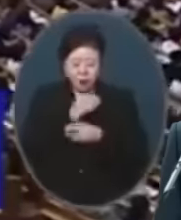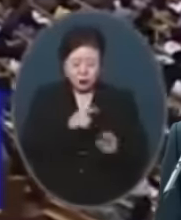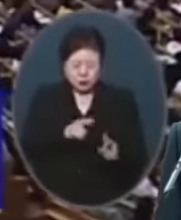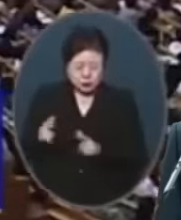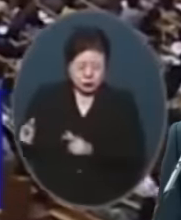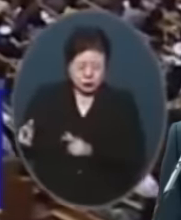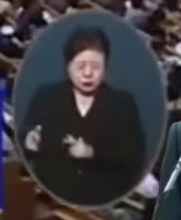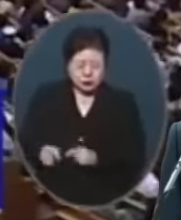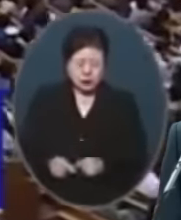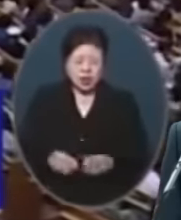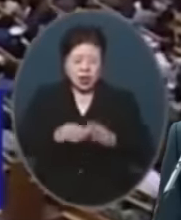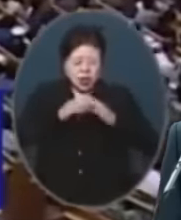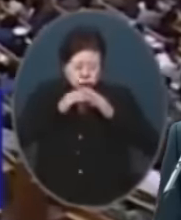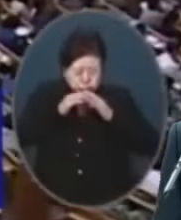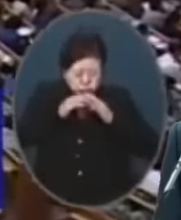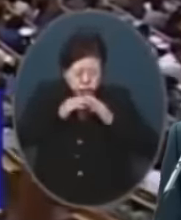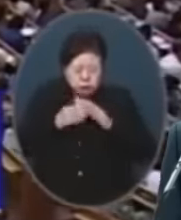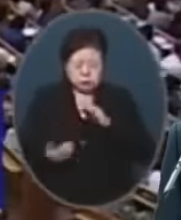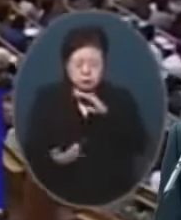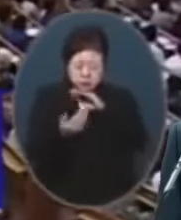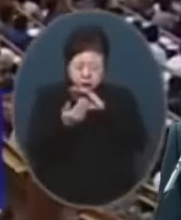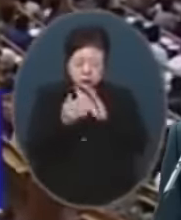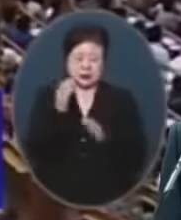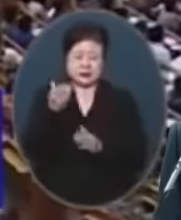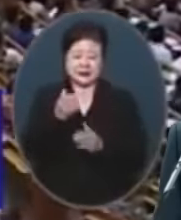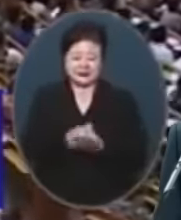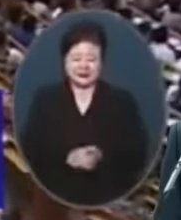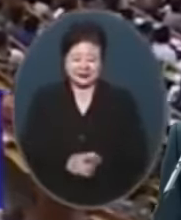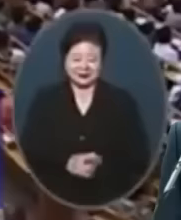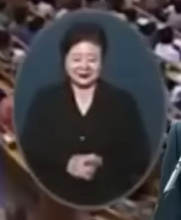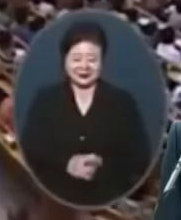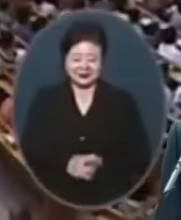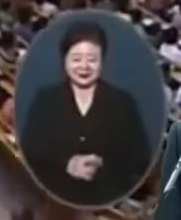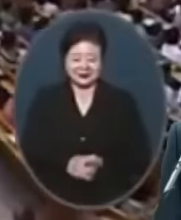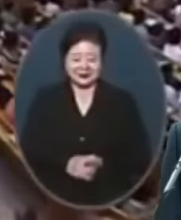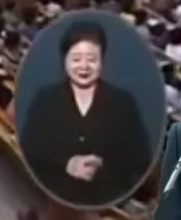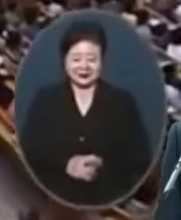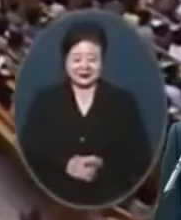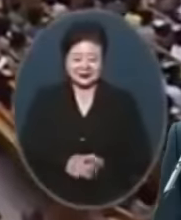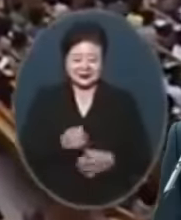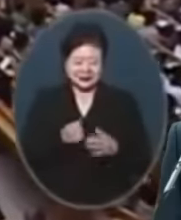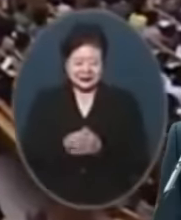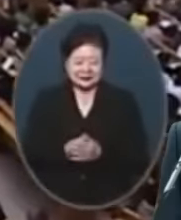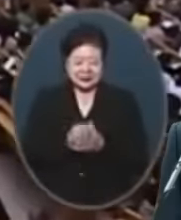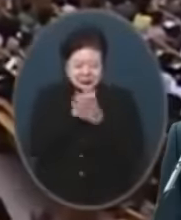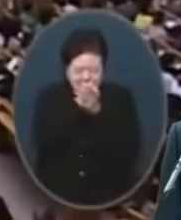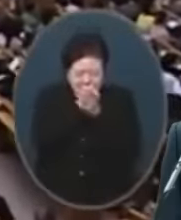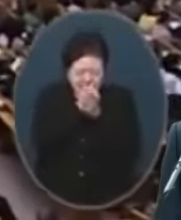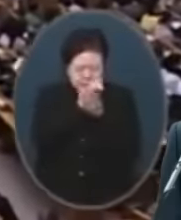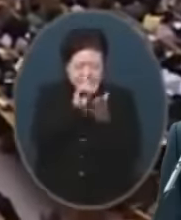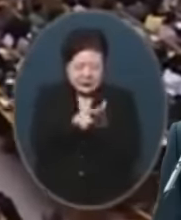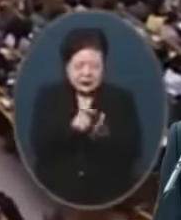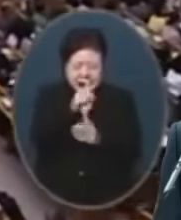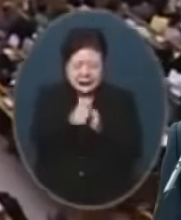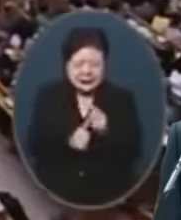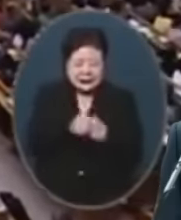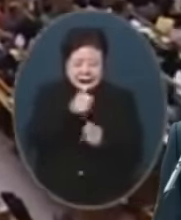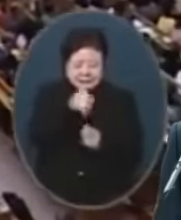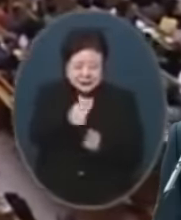그의 입기운으로 이루어졌다고 말씀하고 있는 것입니다. 그러므로 우리가 기도할 때 이